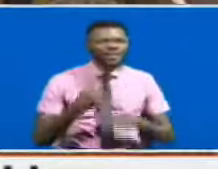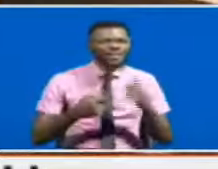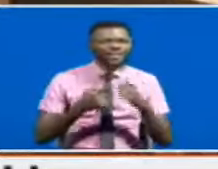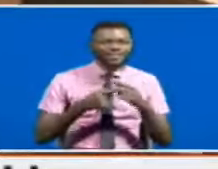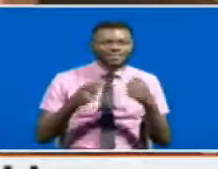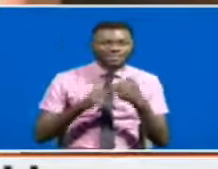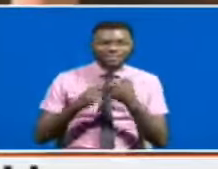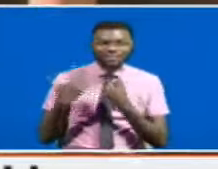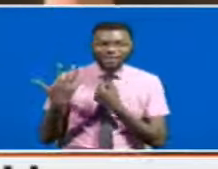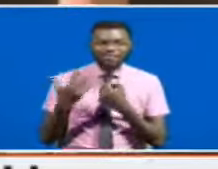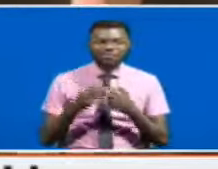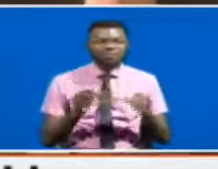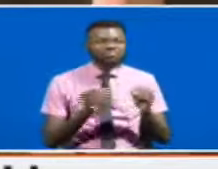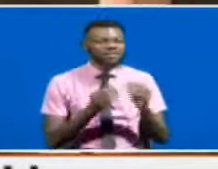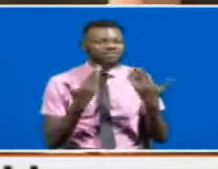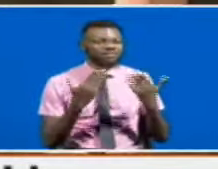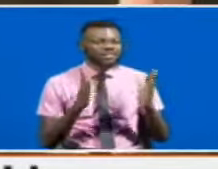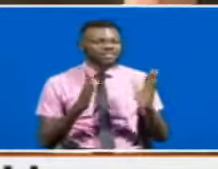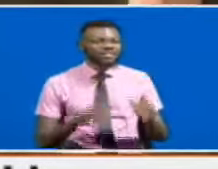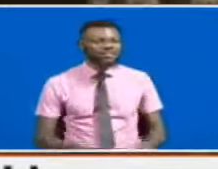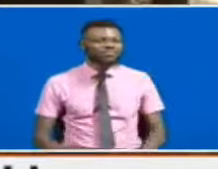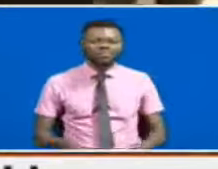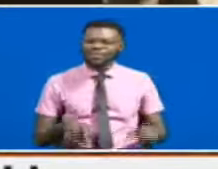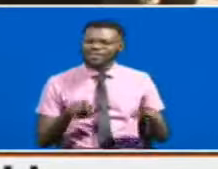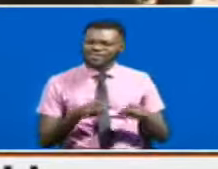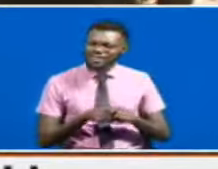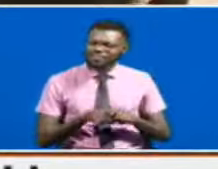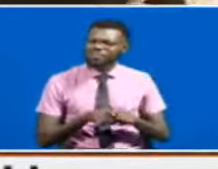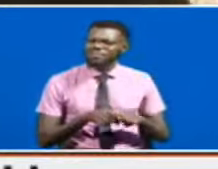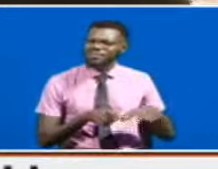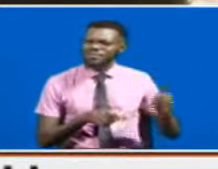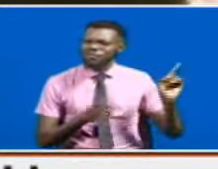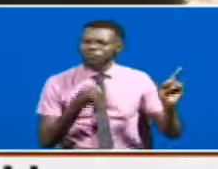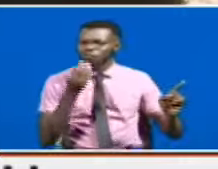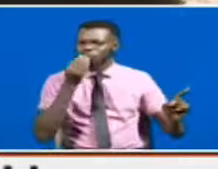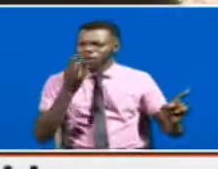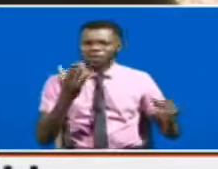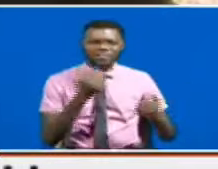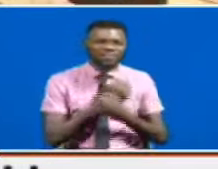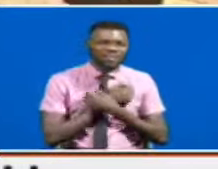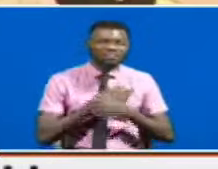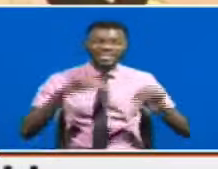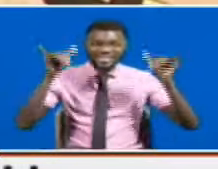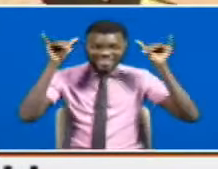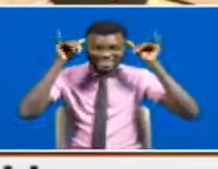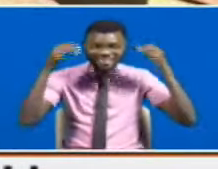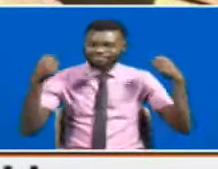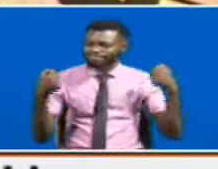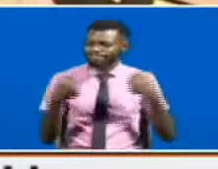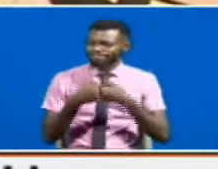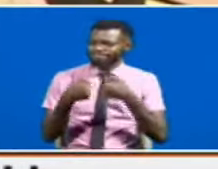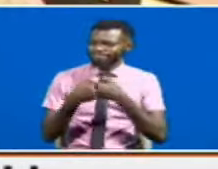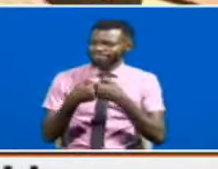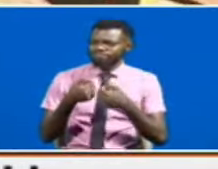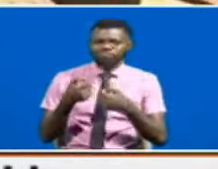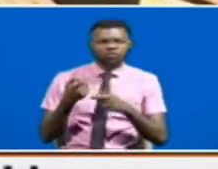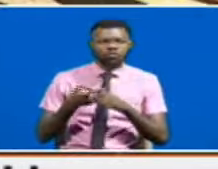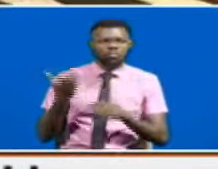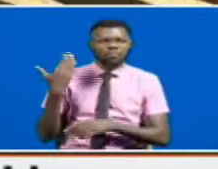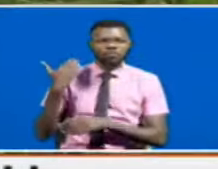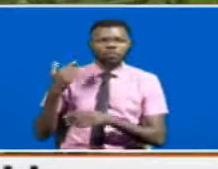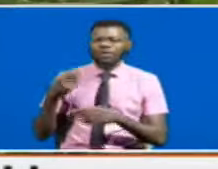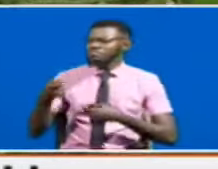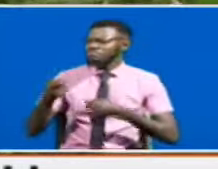65. Amependa mapigano ya fahali tangu utotoni, na kwa japo ameuza fahali wengine, amesalia na huyu